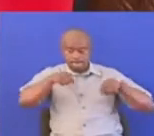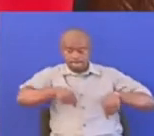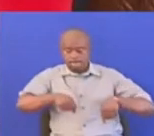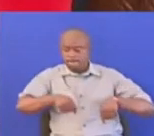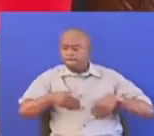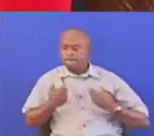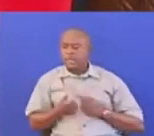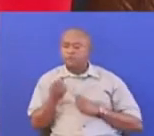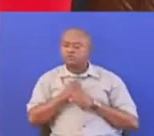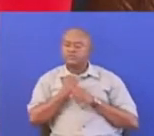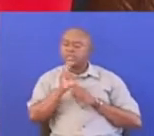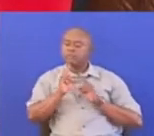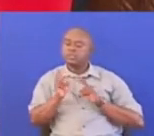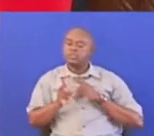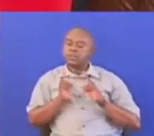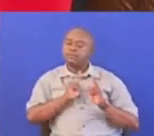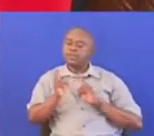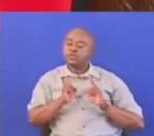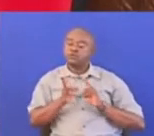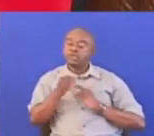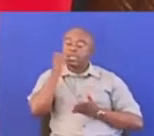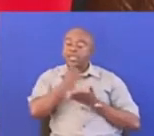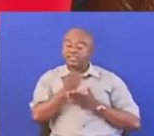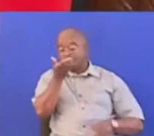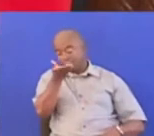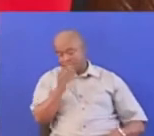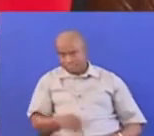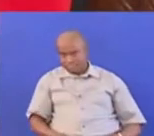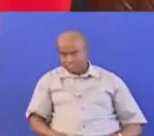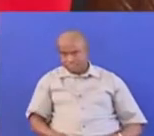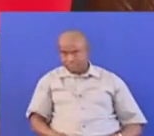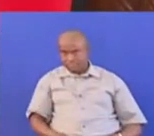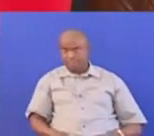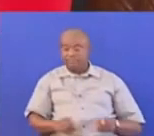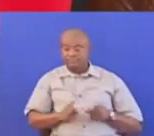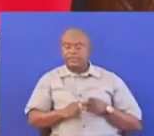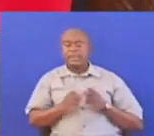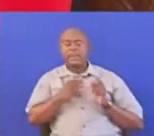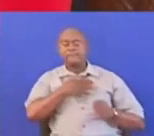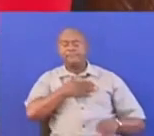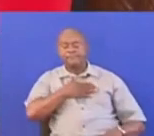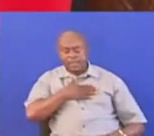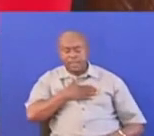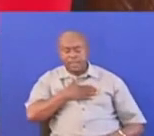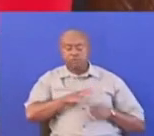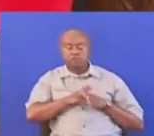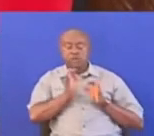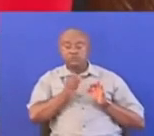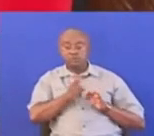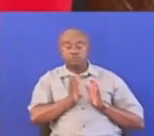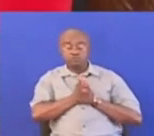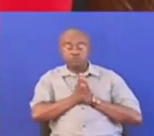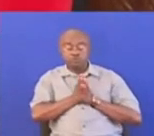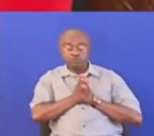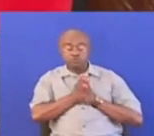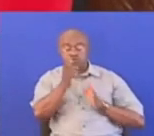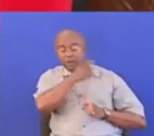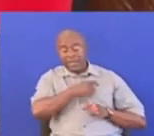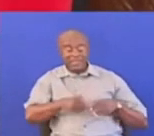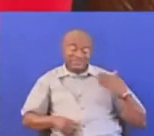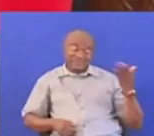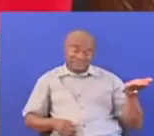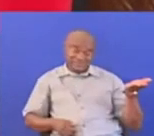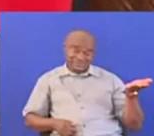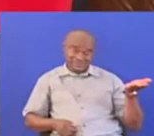kwenye majadiliano ya azimio hili. Napenda nichukue nafasi hii kumshukuru Mheshimiwa Rais